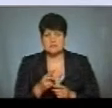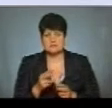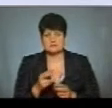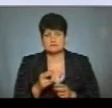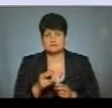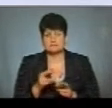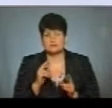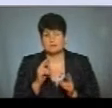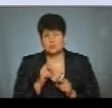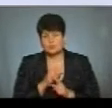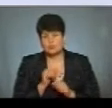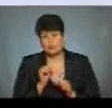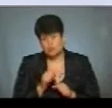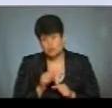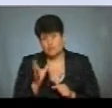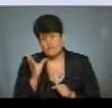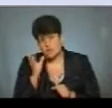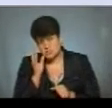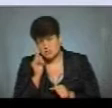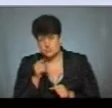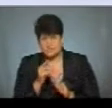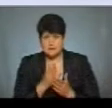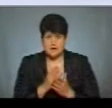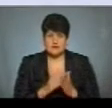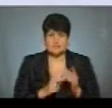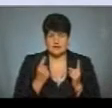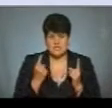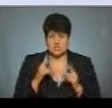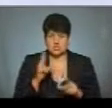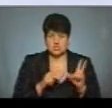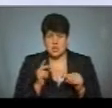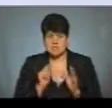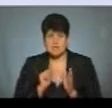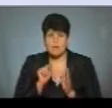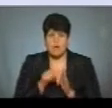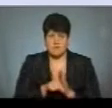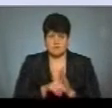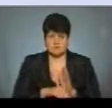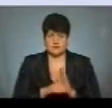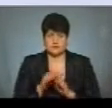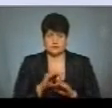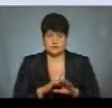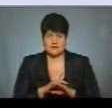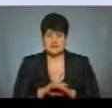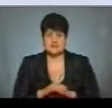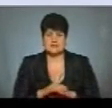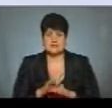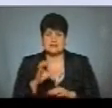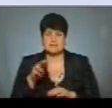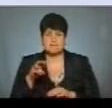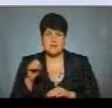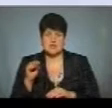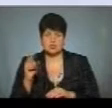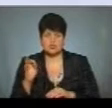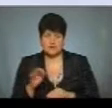статистичну похибку, можна вважати, що вони також мають дуже високий шанс потрапити до парламенту. Це сила і честь Мішко,